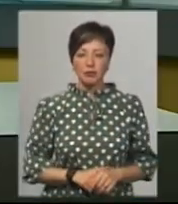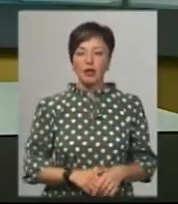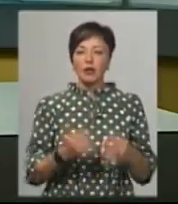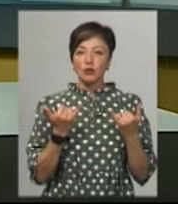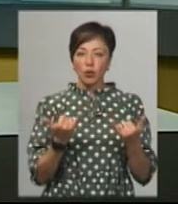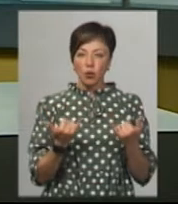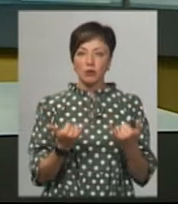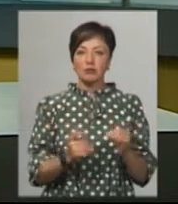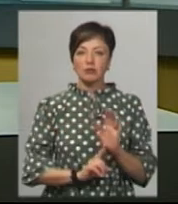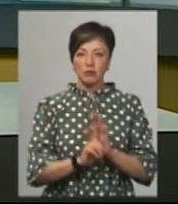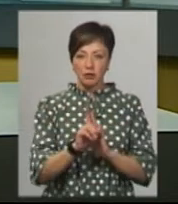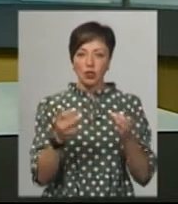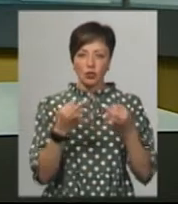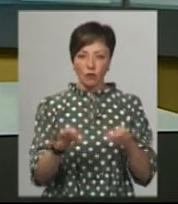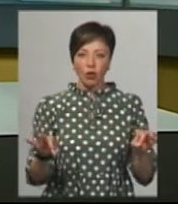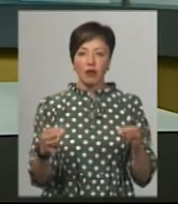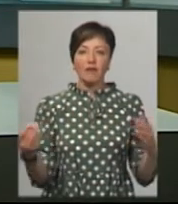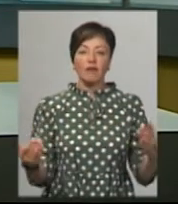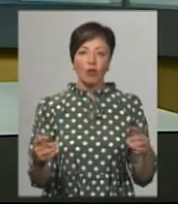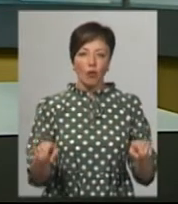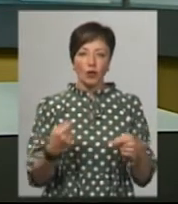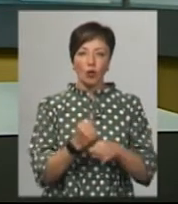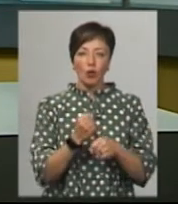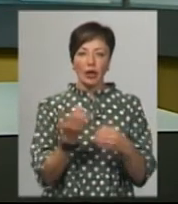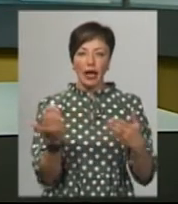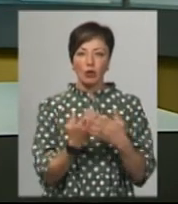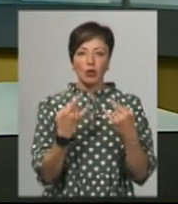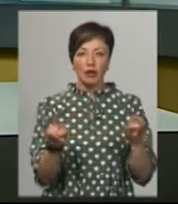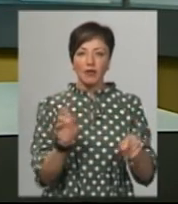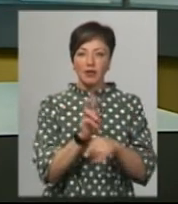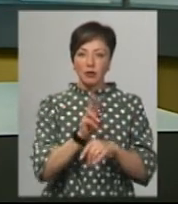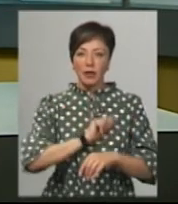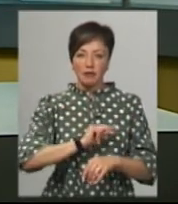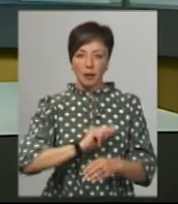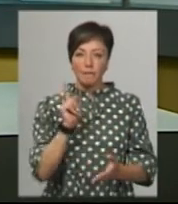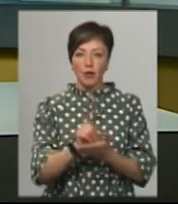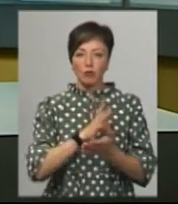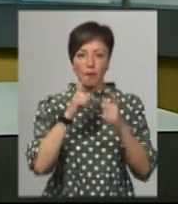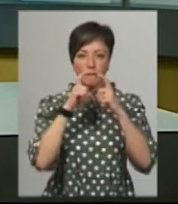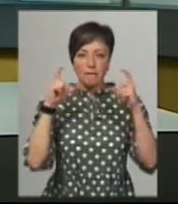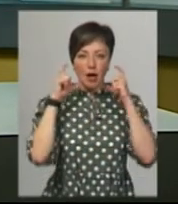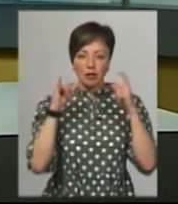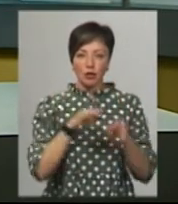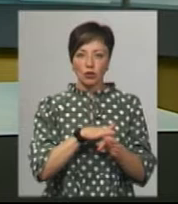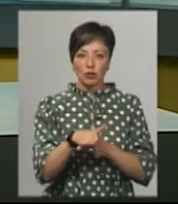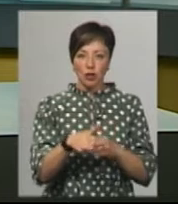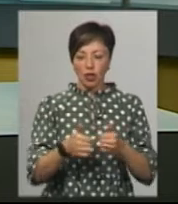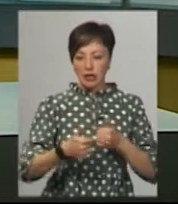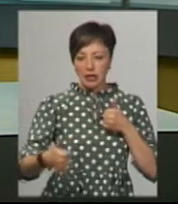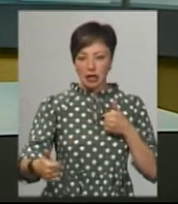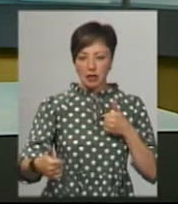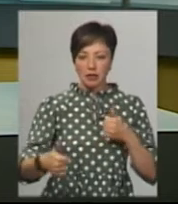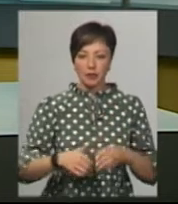Від сьогодні дозволено відновити роботу кінотеатрам. Відвідувачі та працівники закладу мають бути у масках та дотримуватися